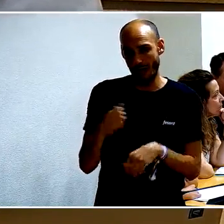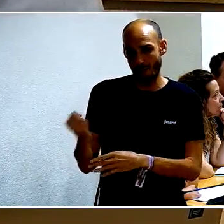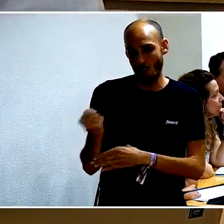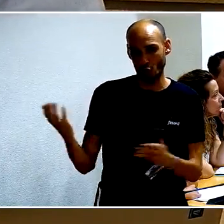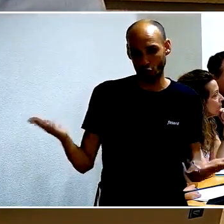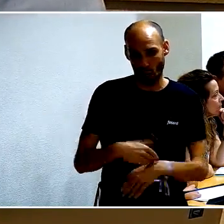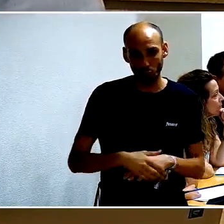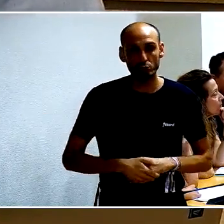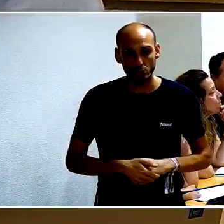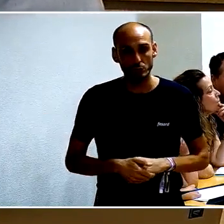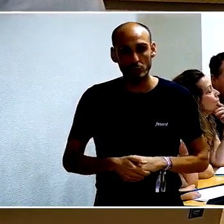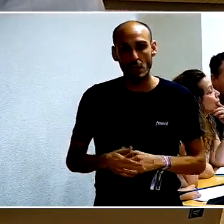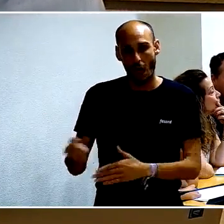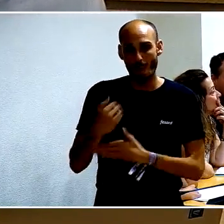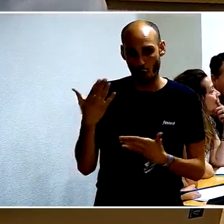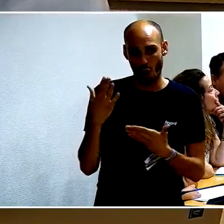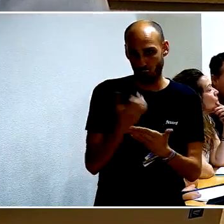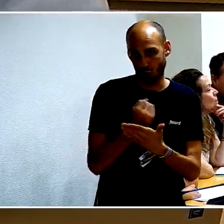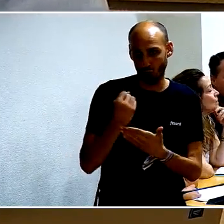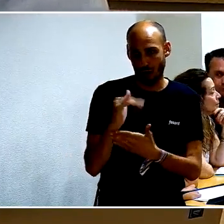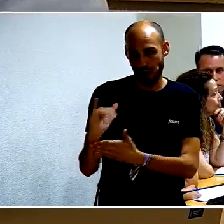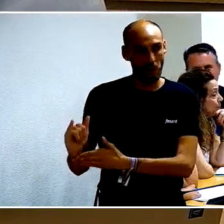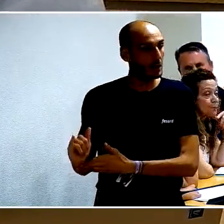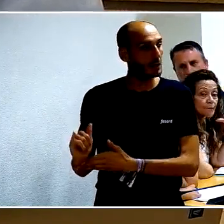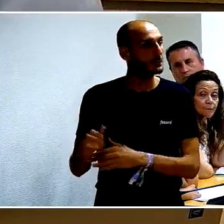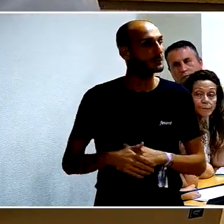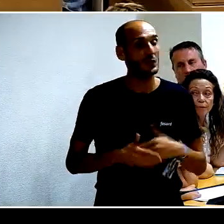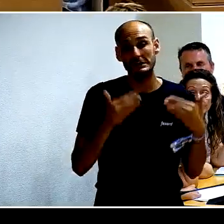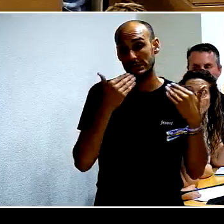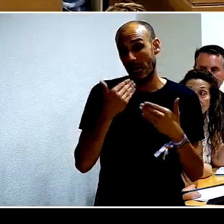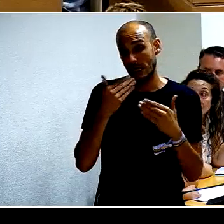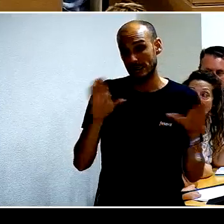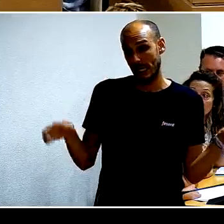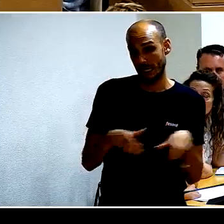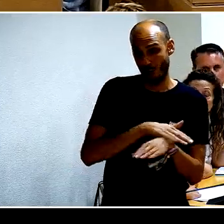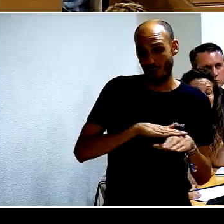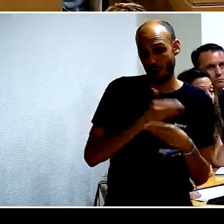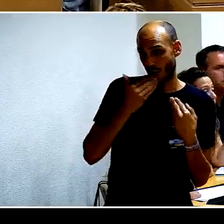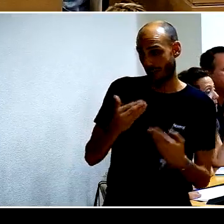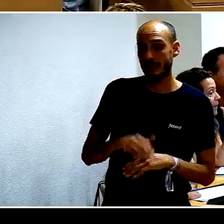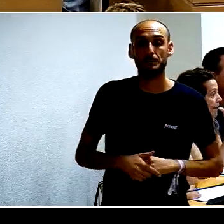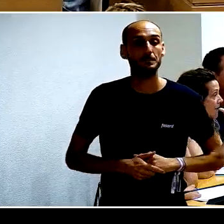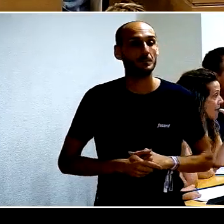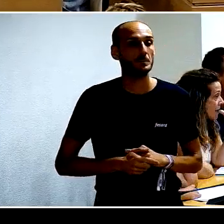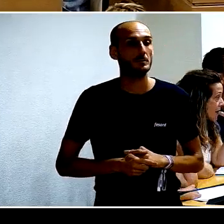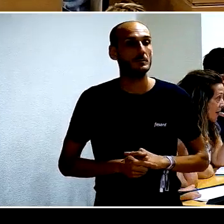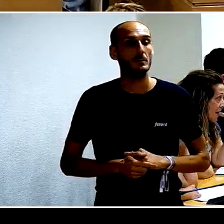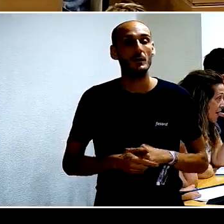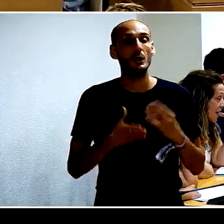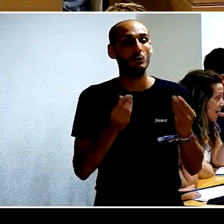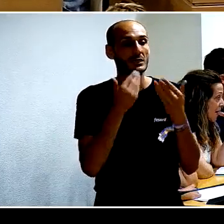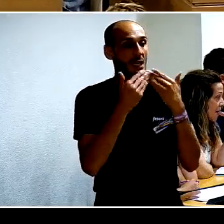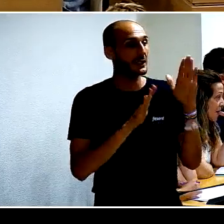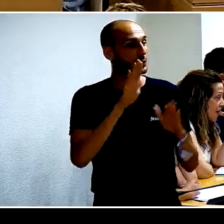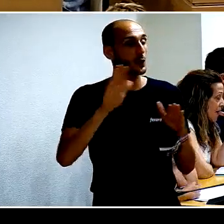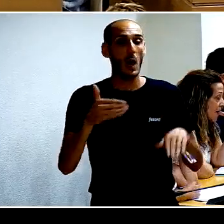del premi i davant mà pues vos doné les gràcies de part de l'equip de govern. Moltes gràcies. Moltes gràcies. Alguna paraula,